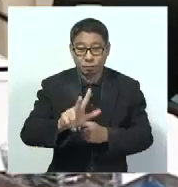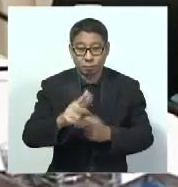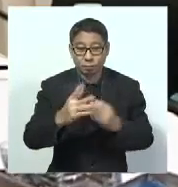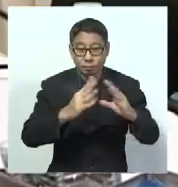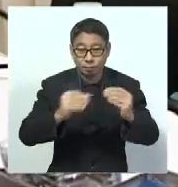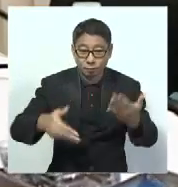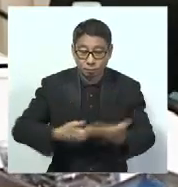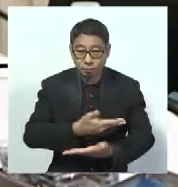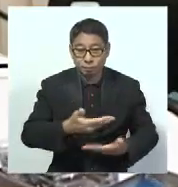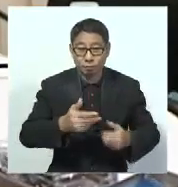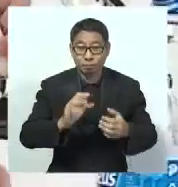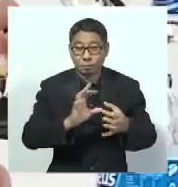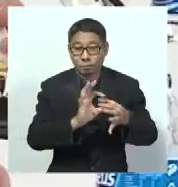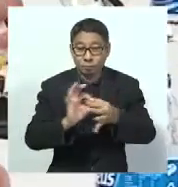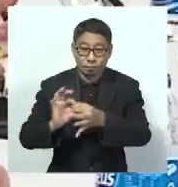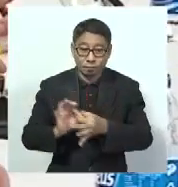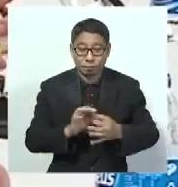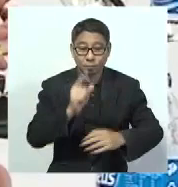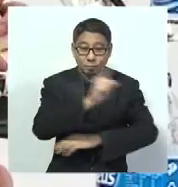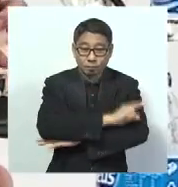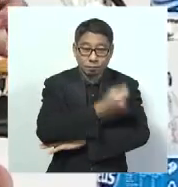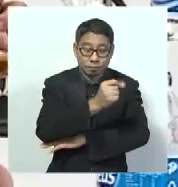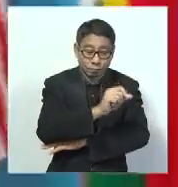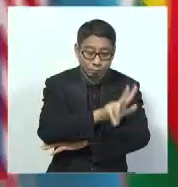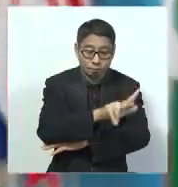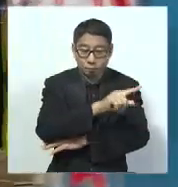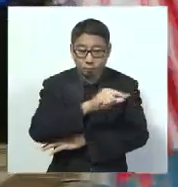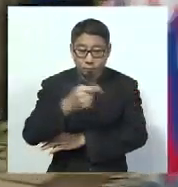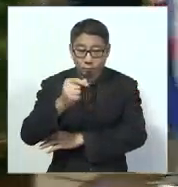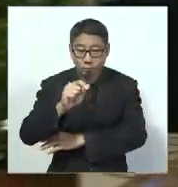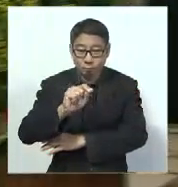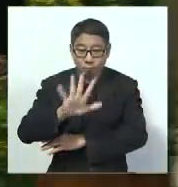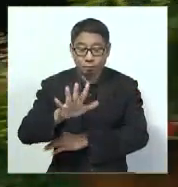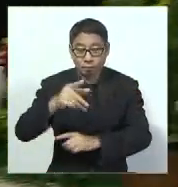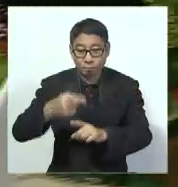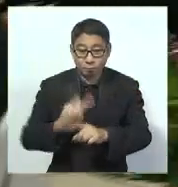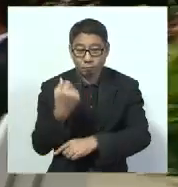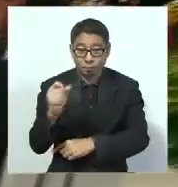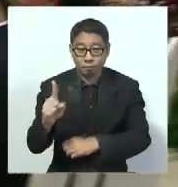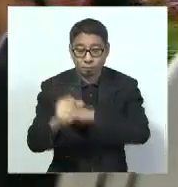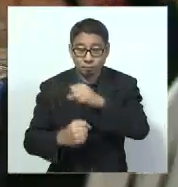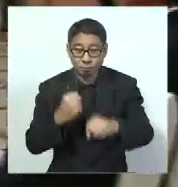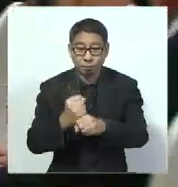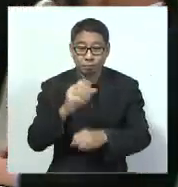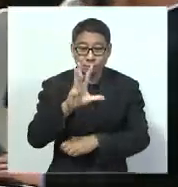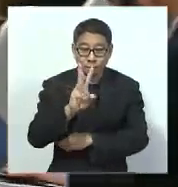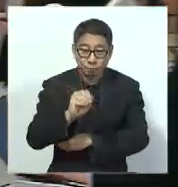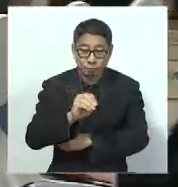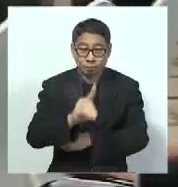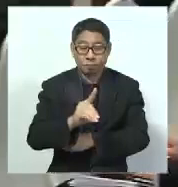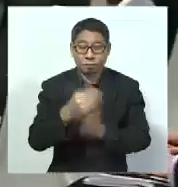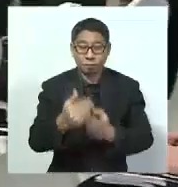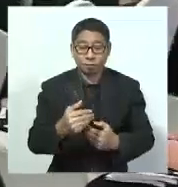และการประชุมสุดยอดที่เกี่ยวข้องระหว่างวันที่13ถึง15พฤศจิกายน